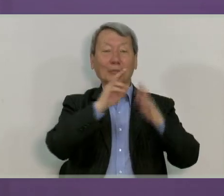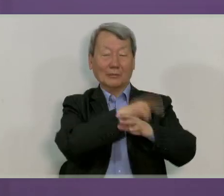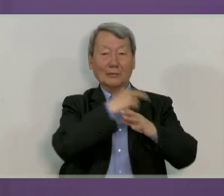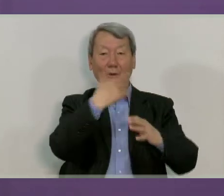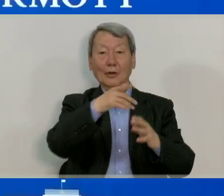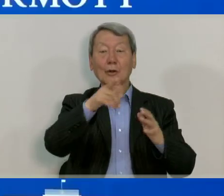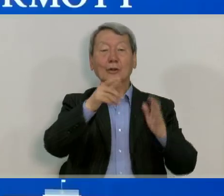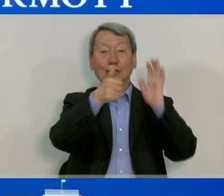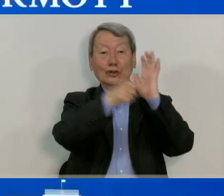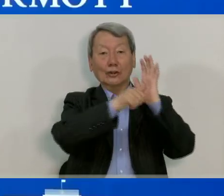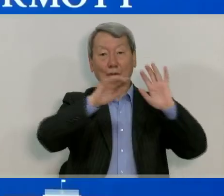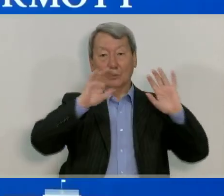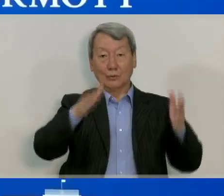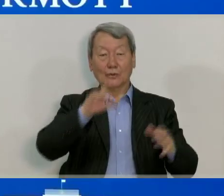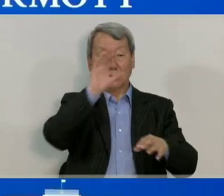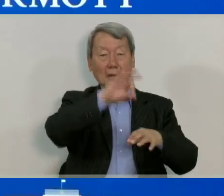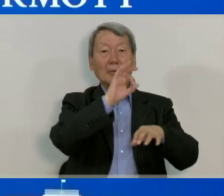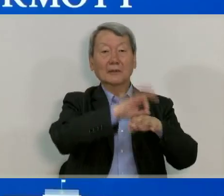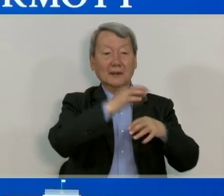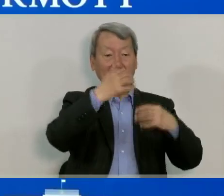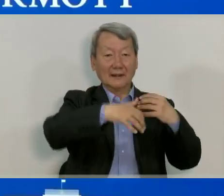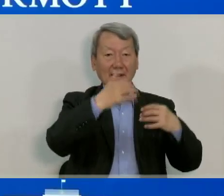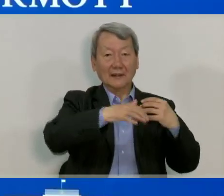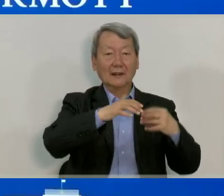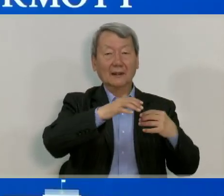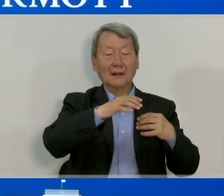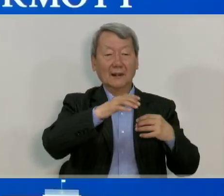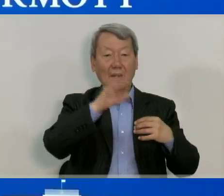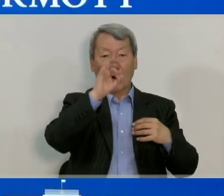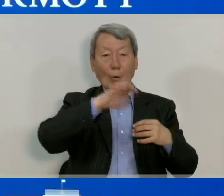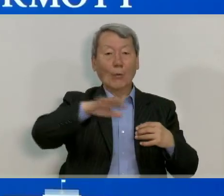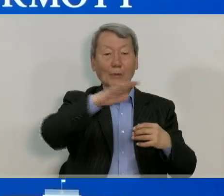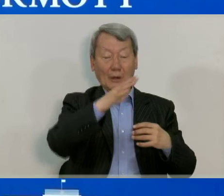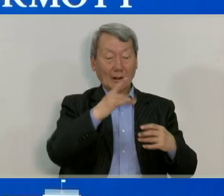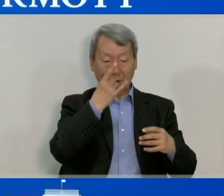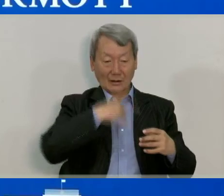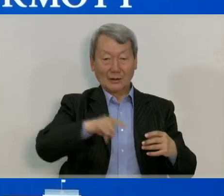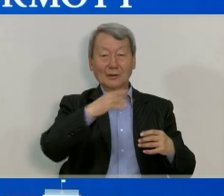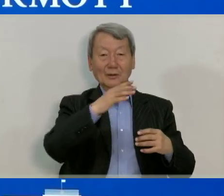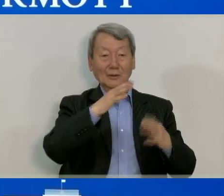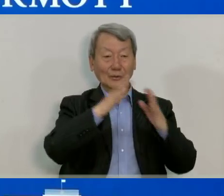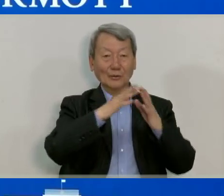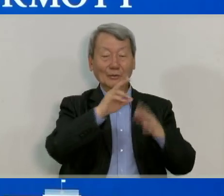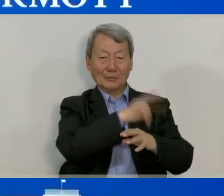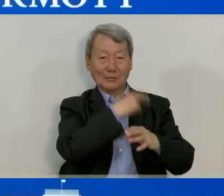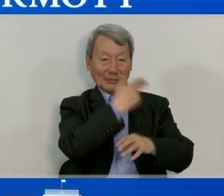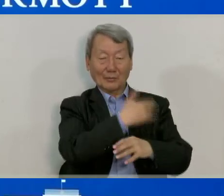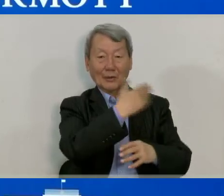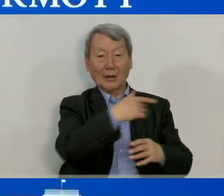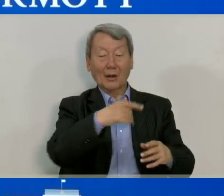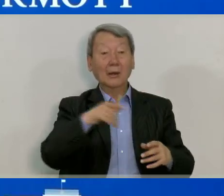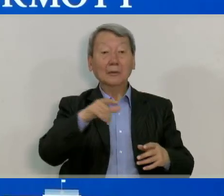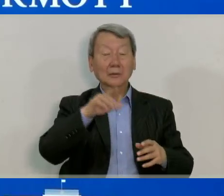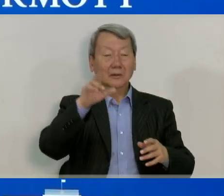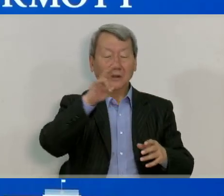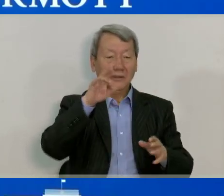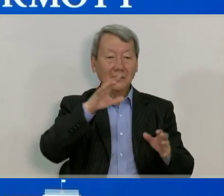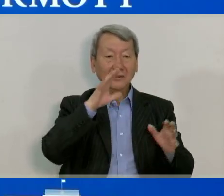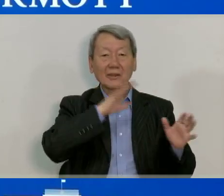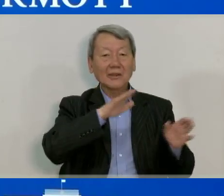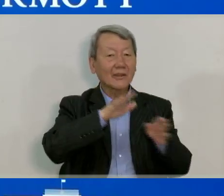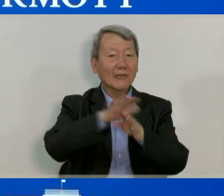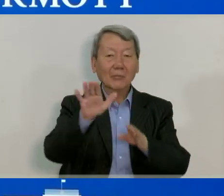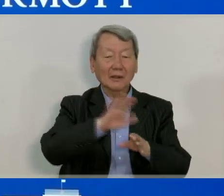6 случаев заболевания среди сотрудников областного роддома. Сразу скажу, это несоблюдение,